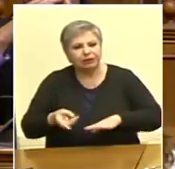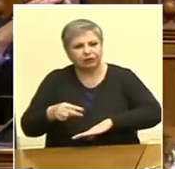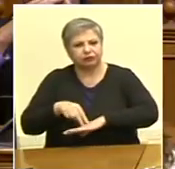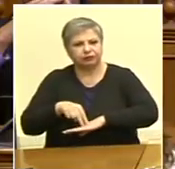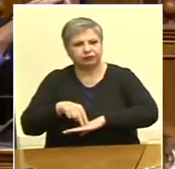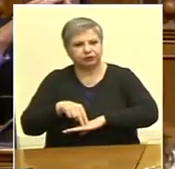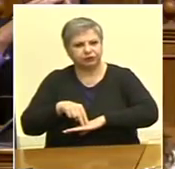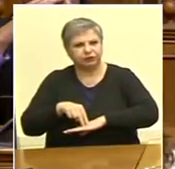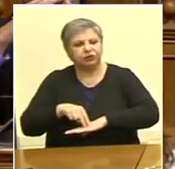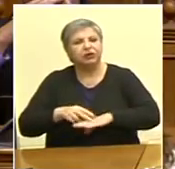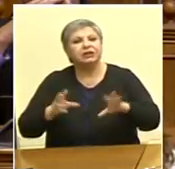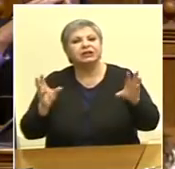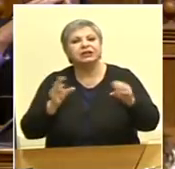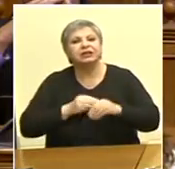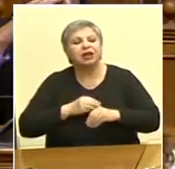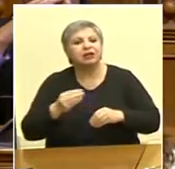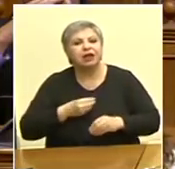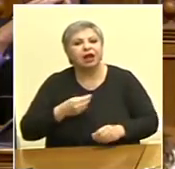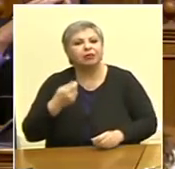για το περιβόητο λογαριασμό σας,